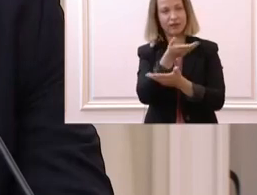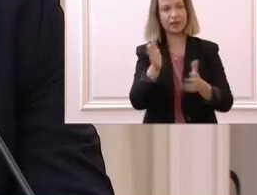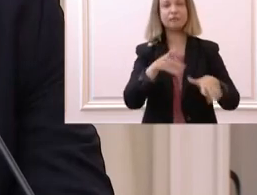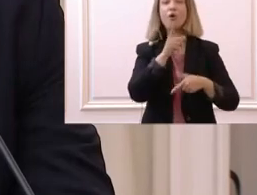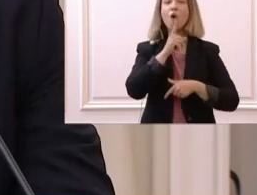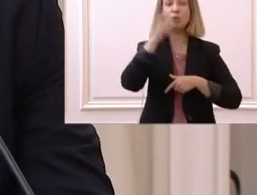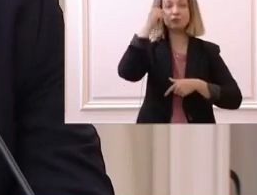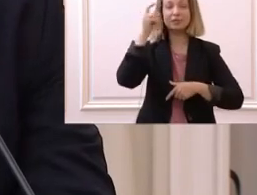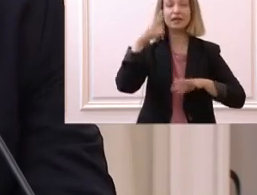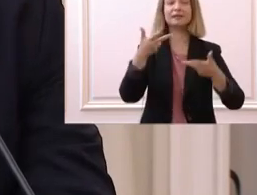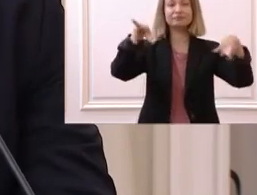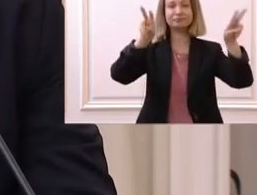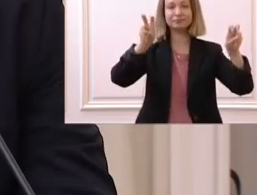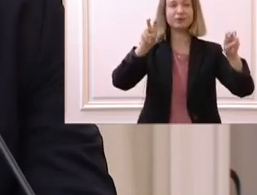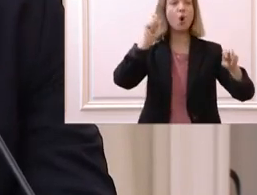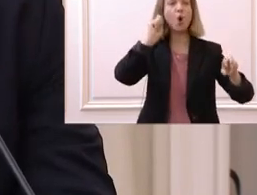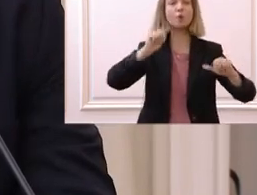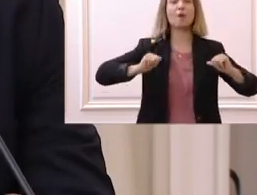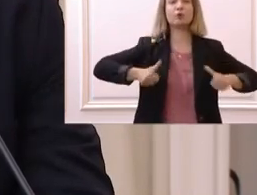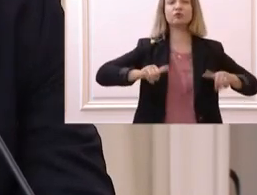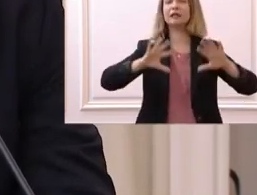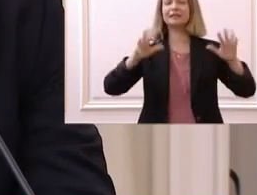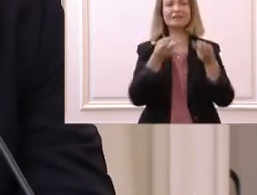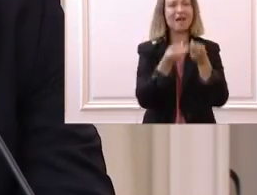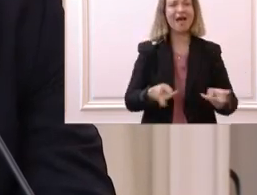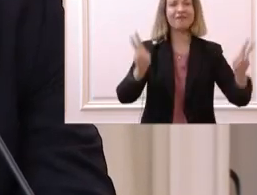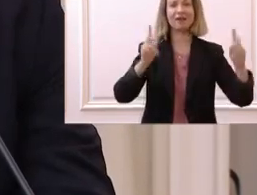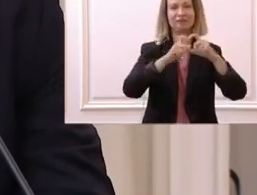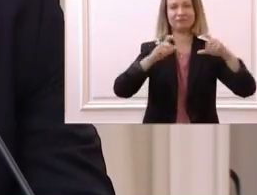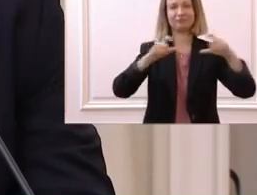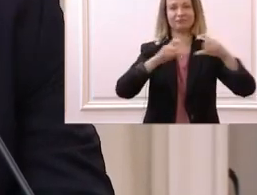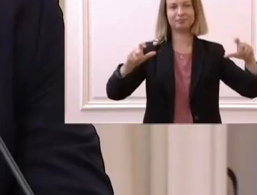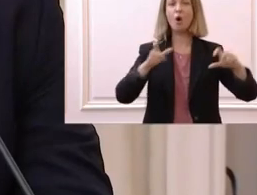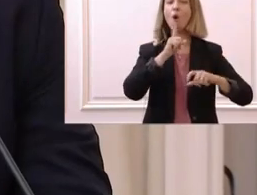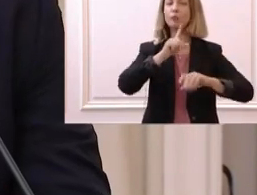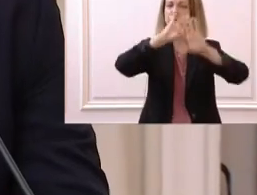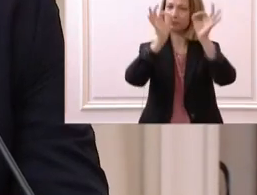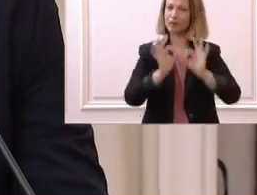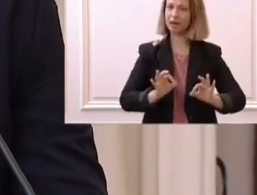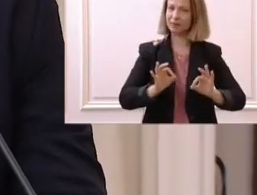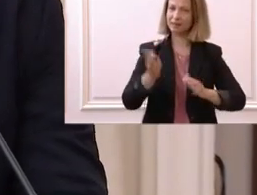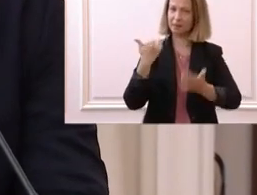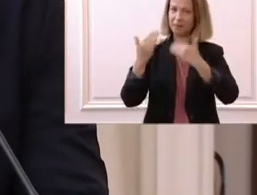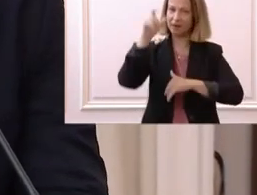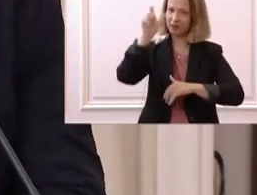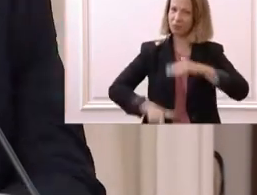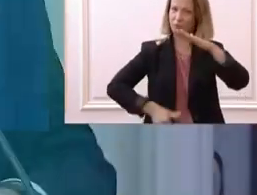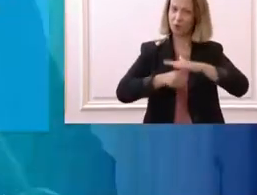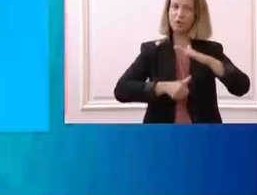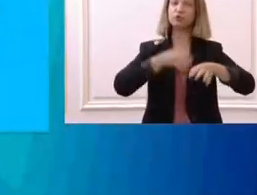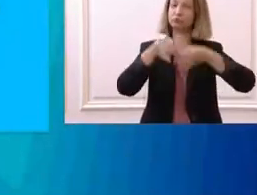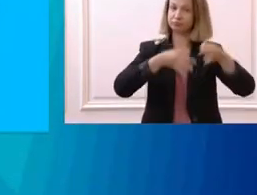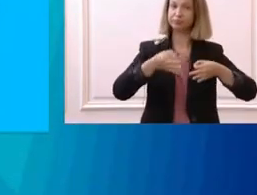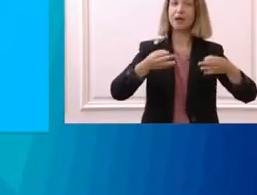λέω, τι μας δίνει δωρεάν. Ναι. Δεν με πιάνει. Είναι μέχρι 25. Για 5 χρόνια δεν μας πιάνει, ρε παιδί μου. Είναι ένα